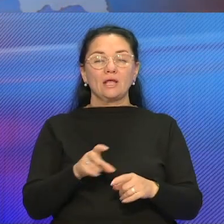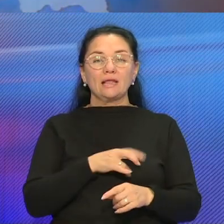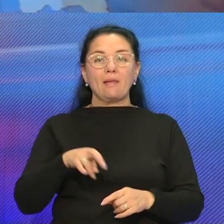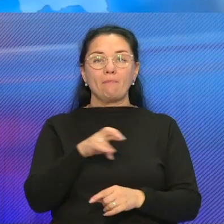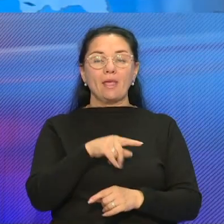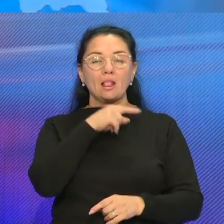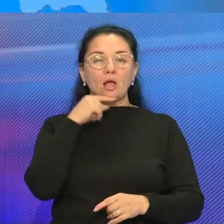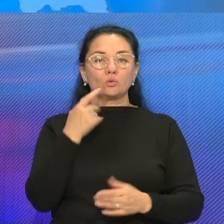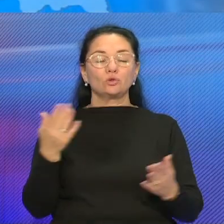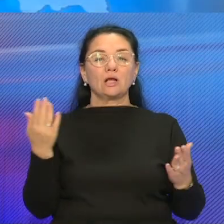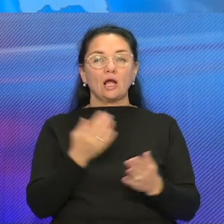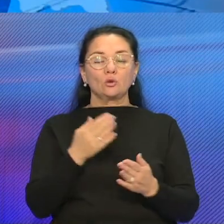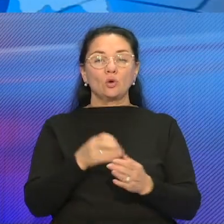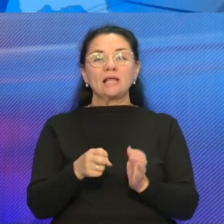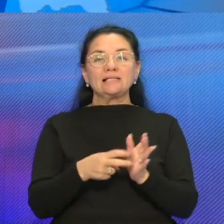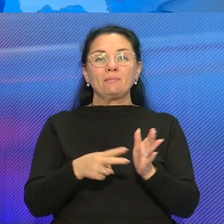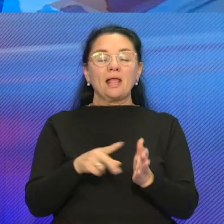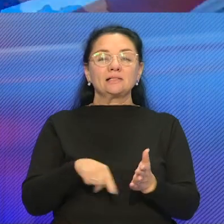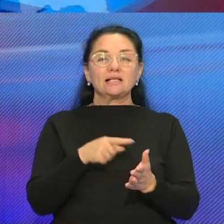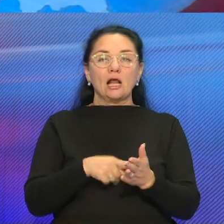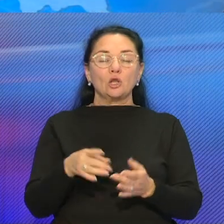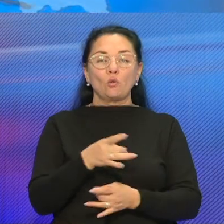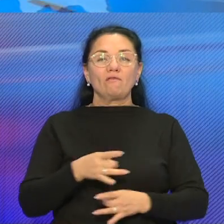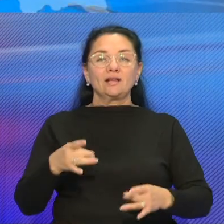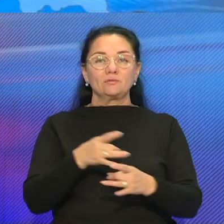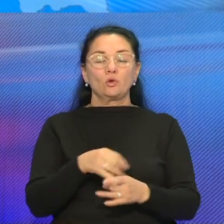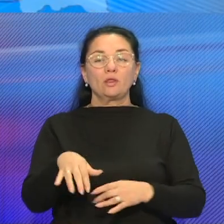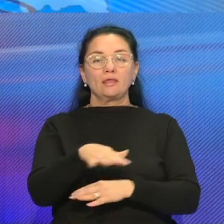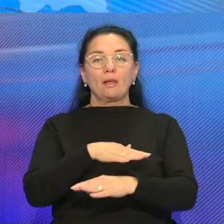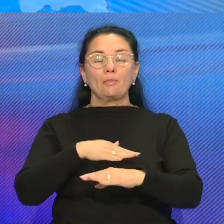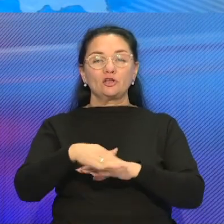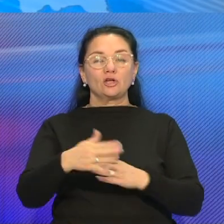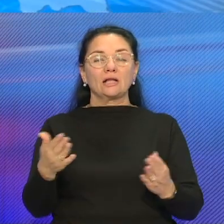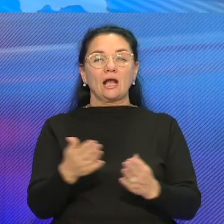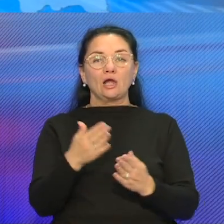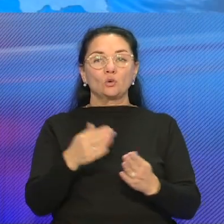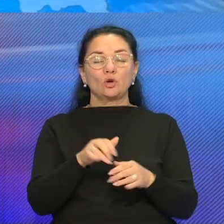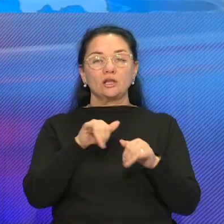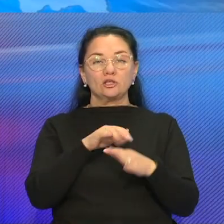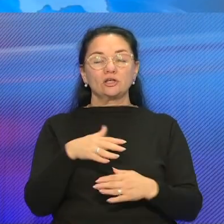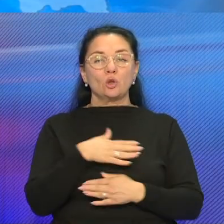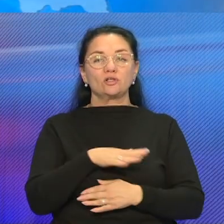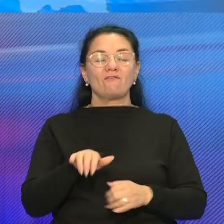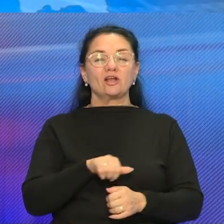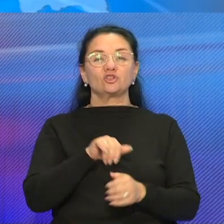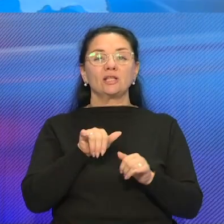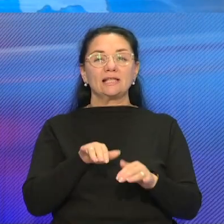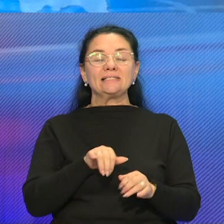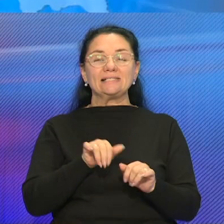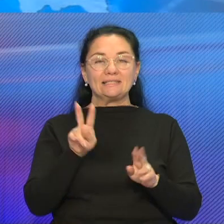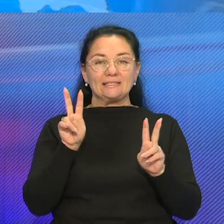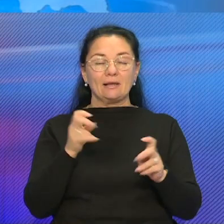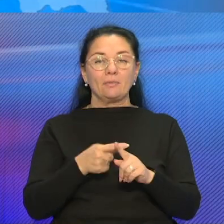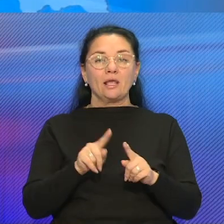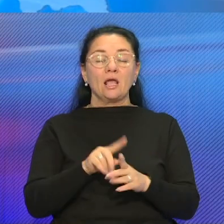што год наведваю 17 гранаду республікі, на пляцовках яких абмерковаюцца актуальны темы і ёёсь махчымасць выказацца ўсім, каму